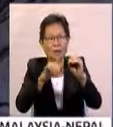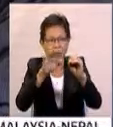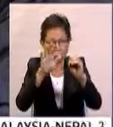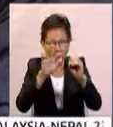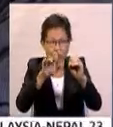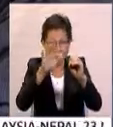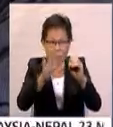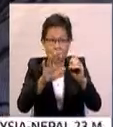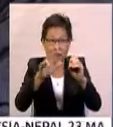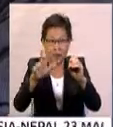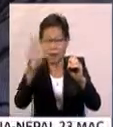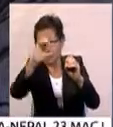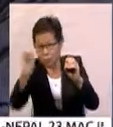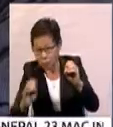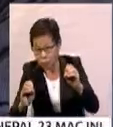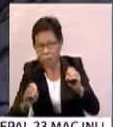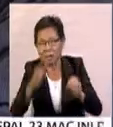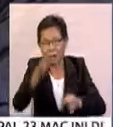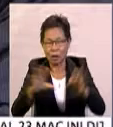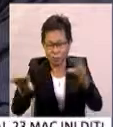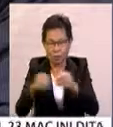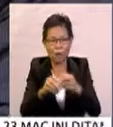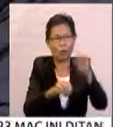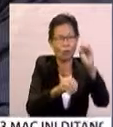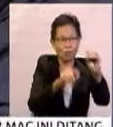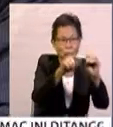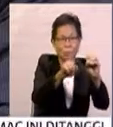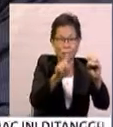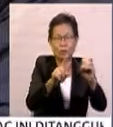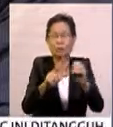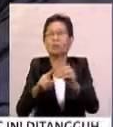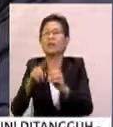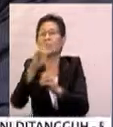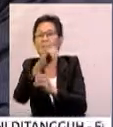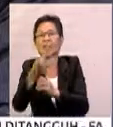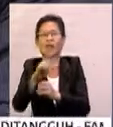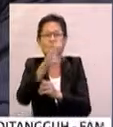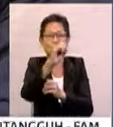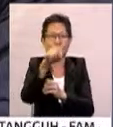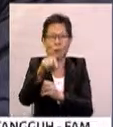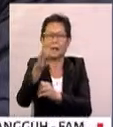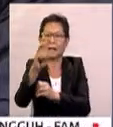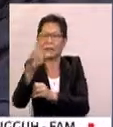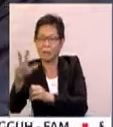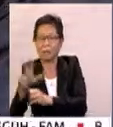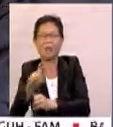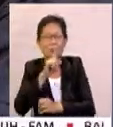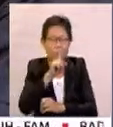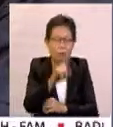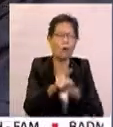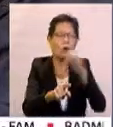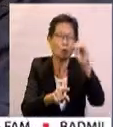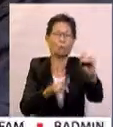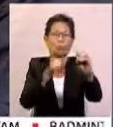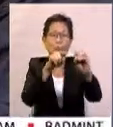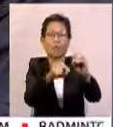per so kalau kita campur 0.1 ialah 0.63 tapi sebenarnya ialah